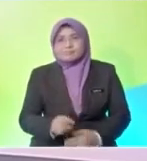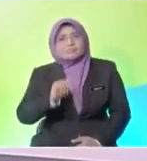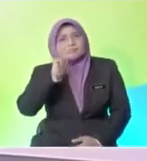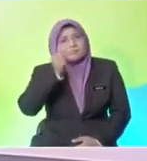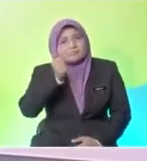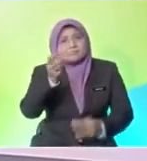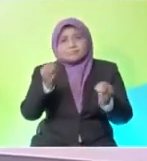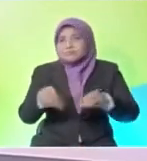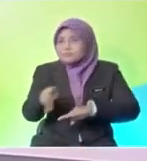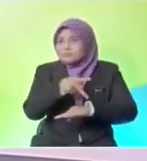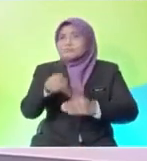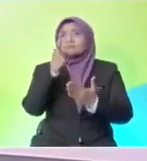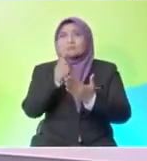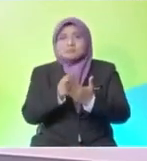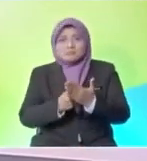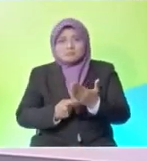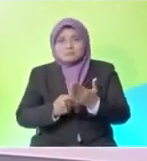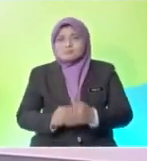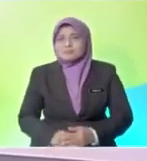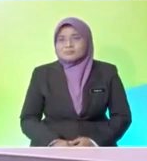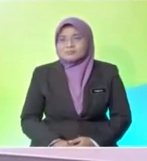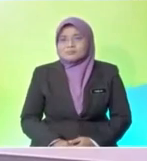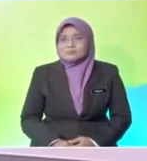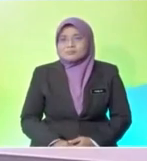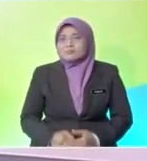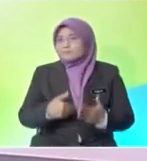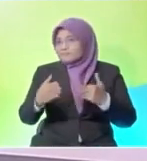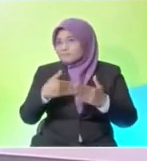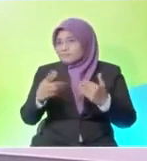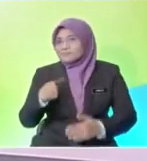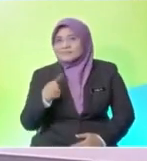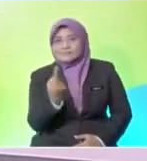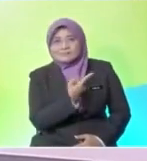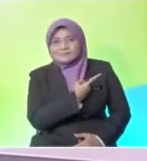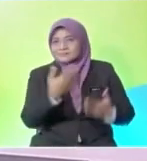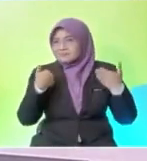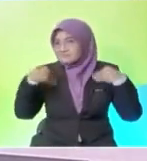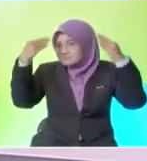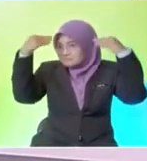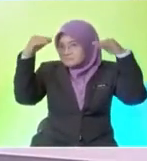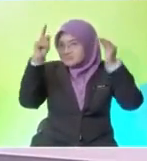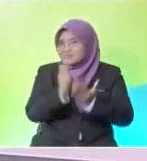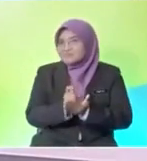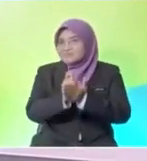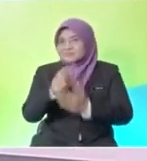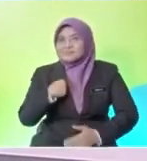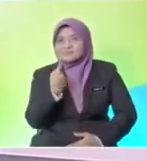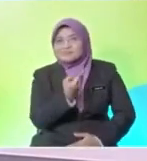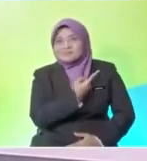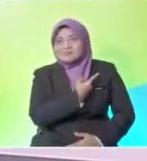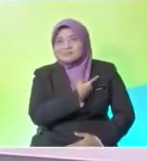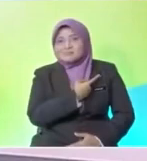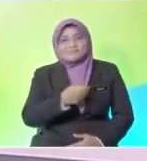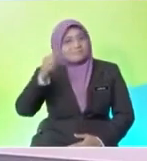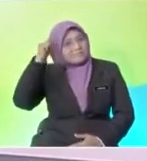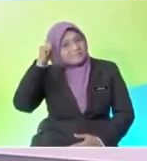kan saya rasa kita tidak tahu dadu guru gitu yang akan selesai ke masalah kita hari ini ya assalamualaikum dan selamat datang semua